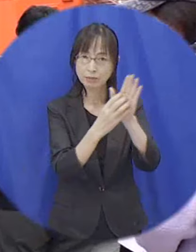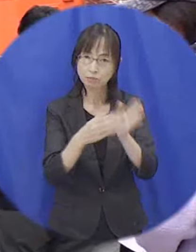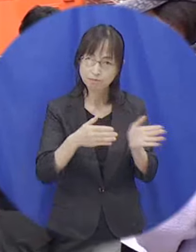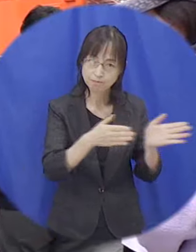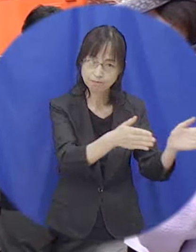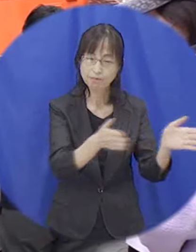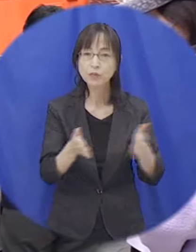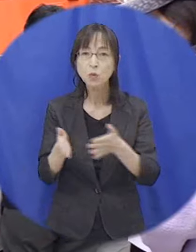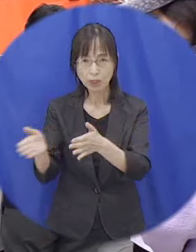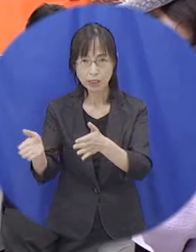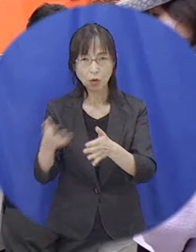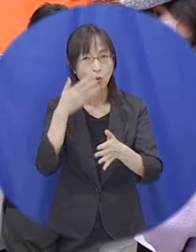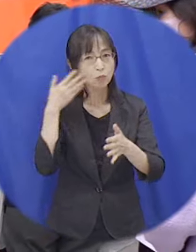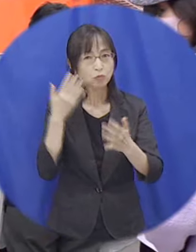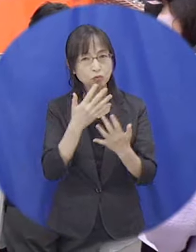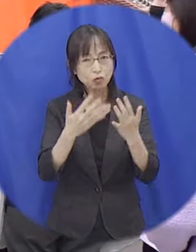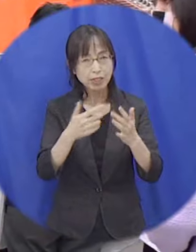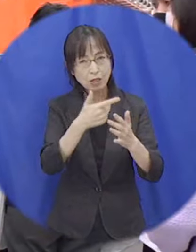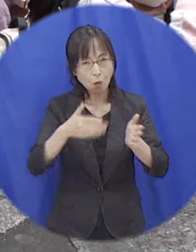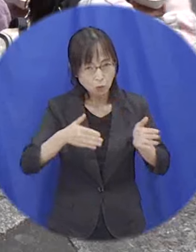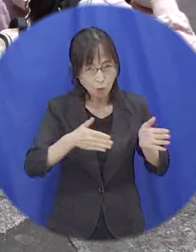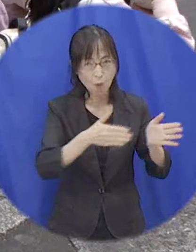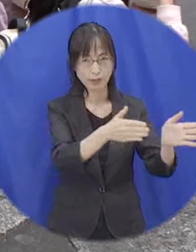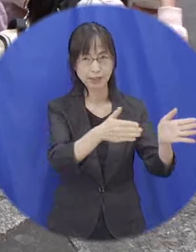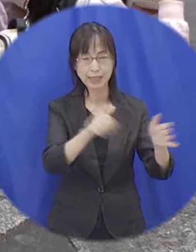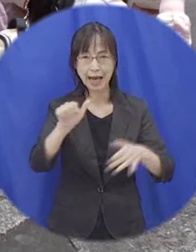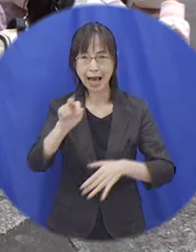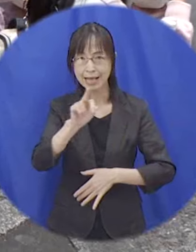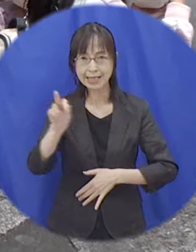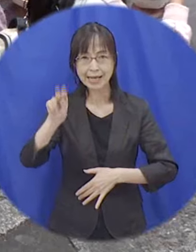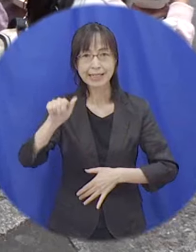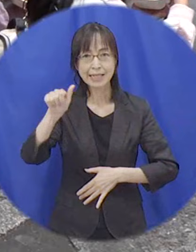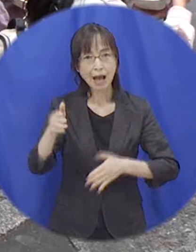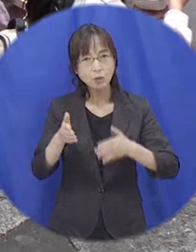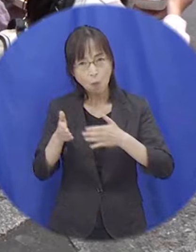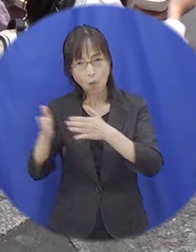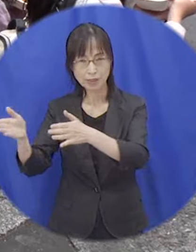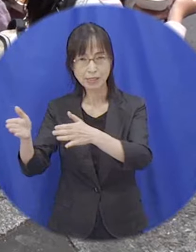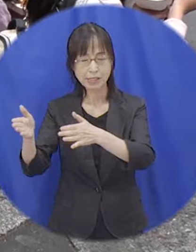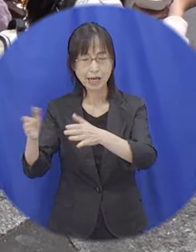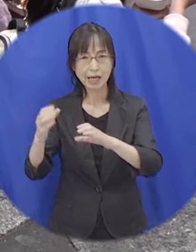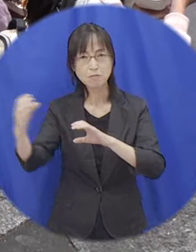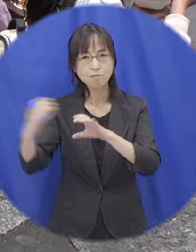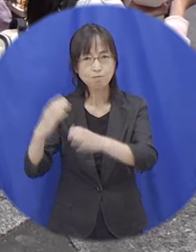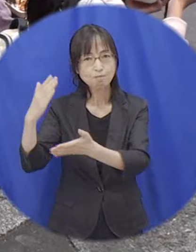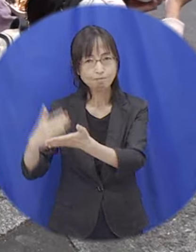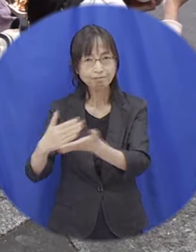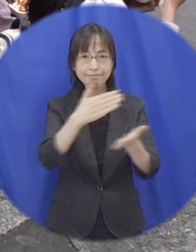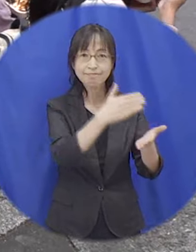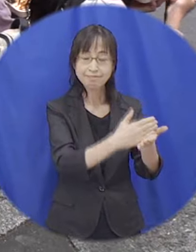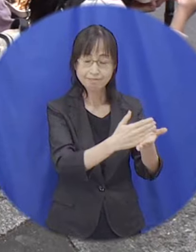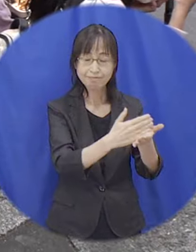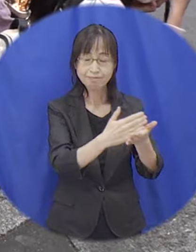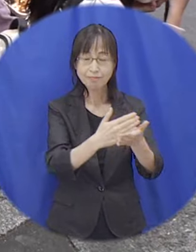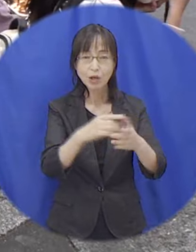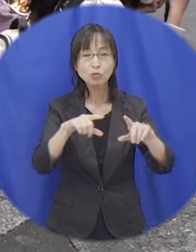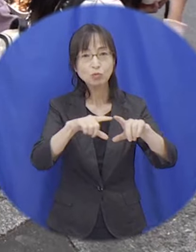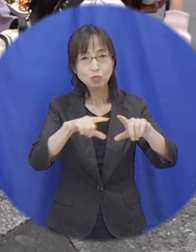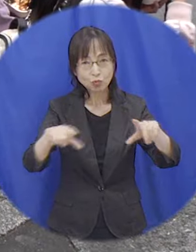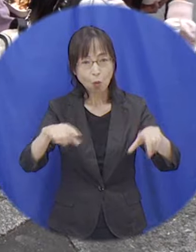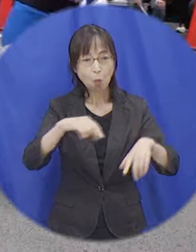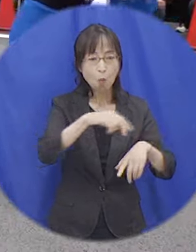ートであるグリーン大通りとアゼリア通りを交通規制して、普段歩行者が立